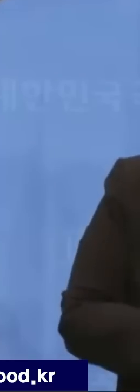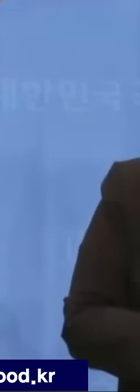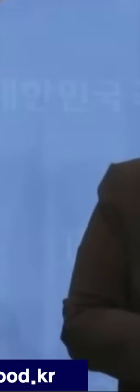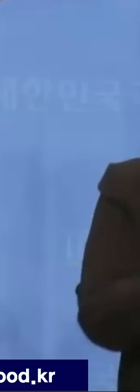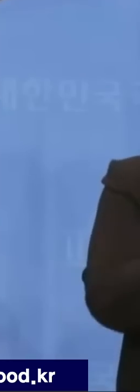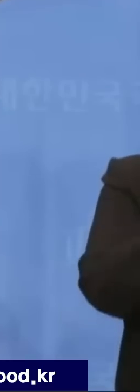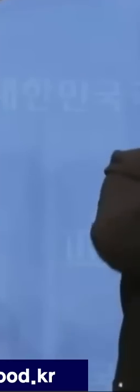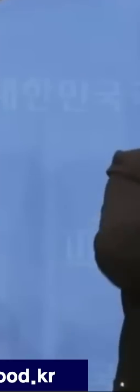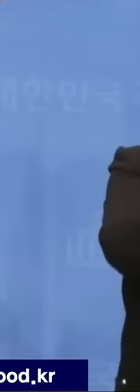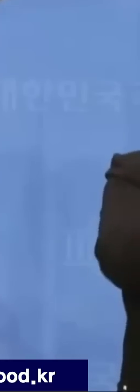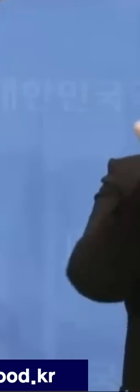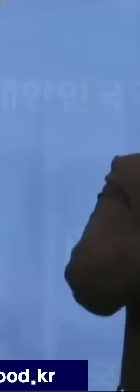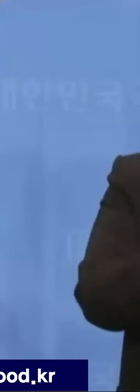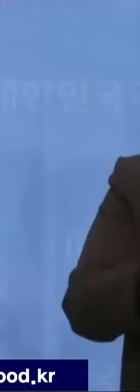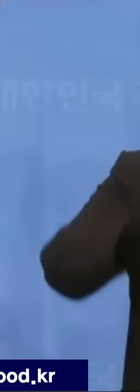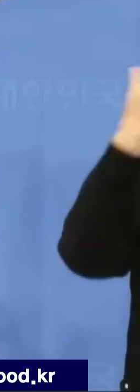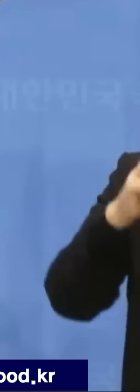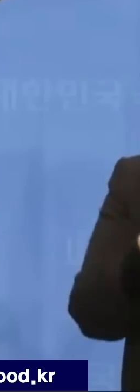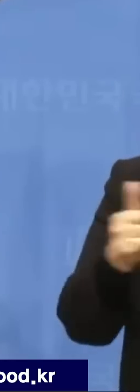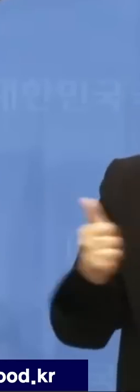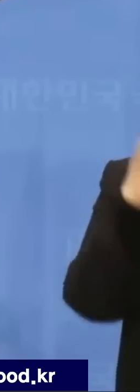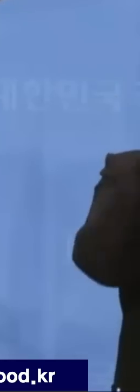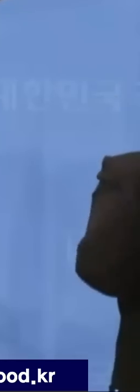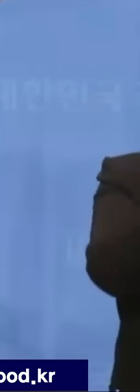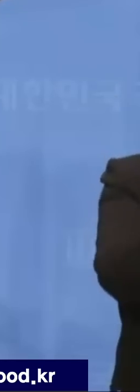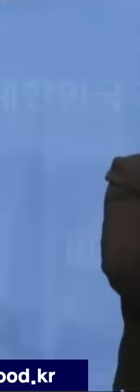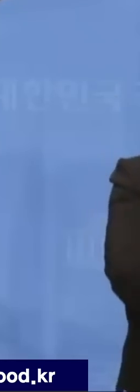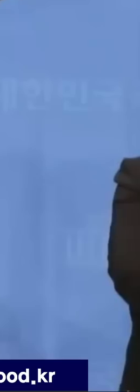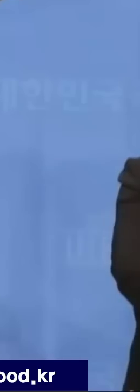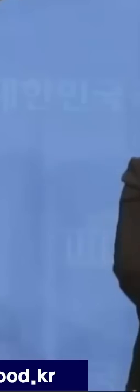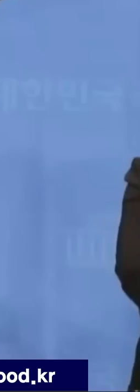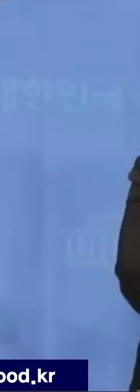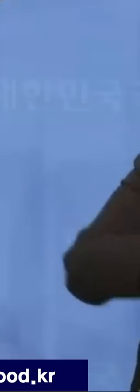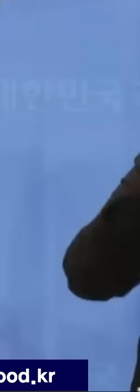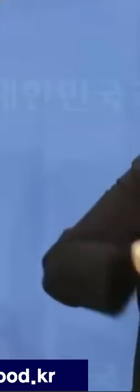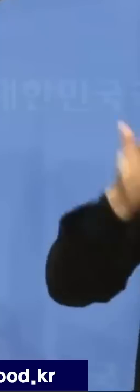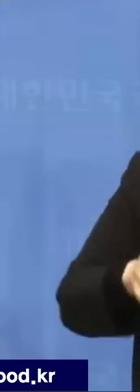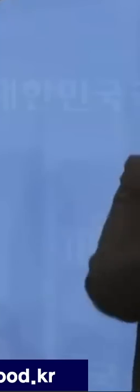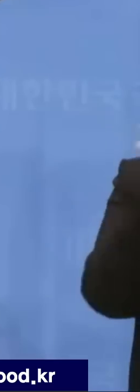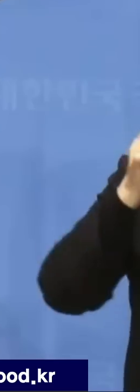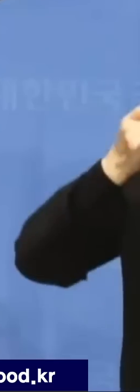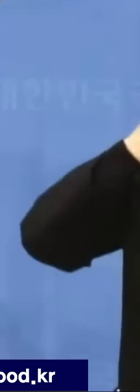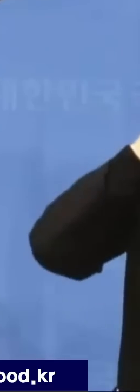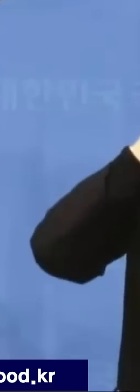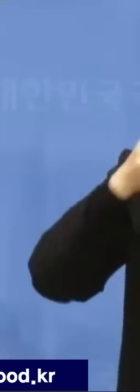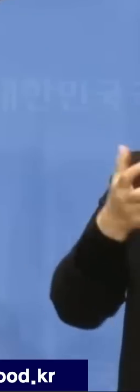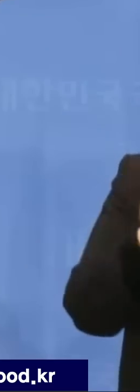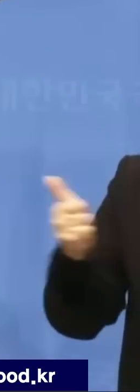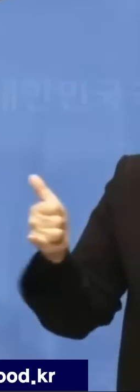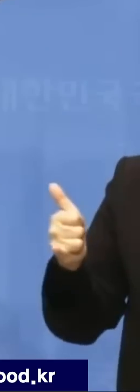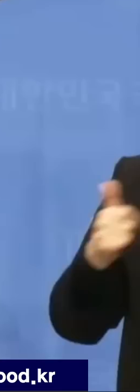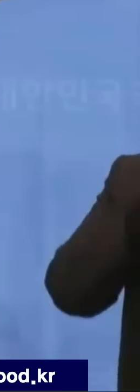MB 사면에 대해서 온 국민이 지금 지켜보고 있는 자리에서 절대 MB 사면은 안 된다는 국민들의